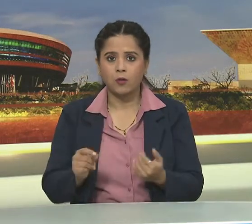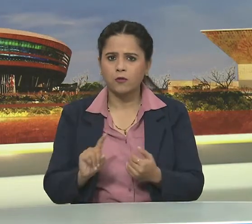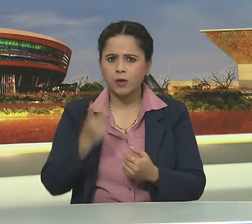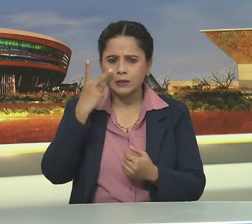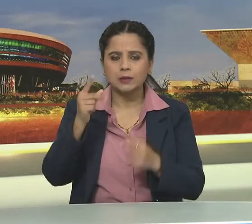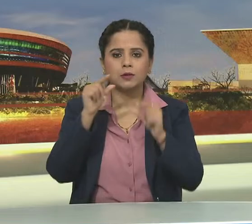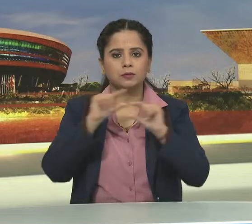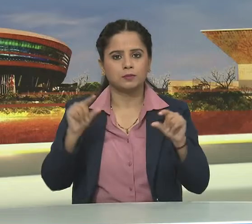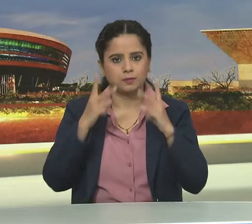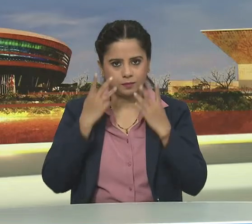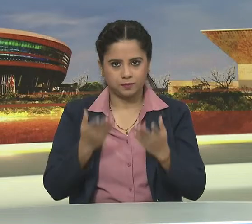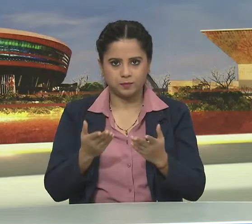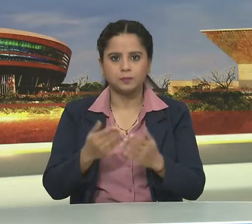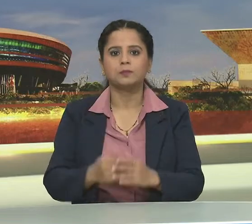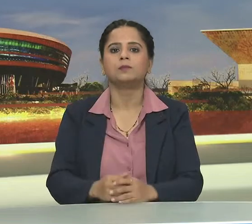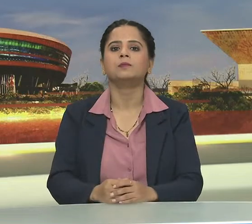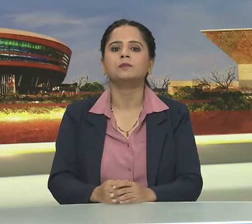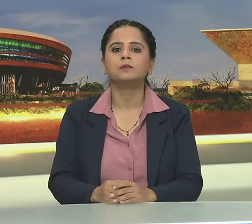हैं हेडलाइंस।